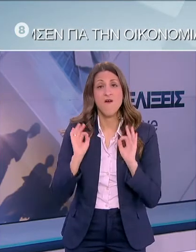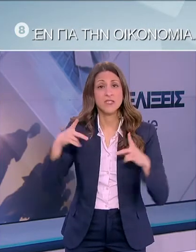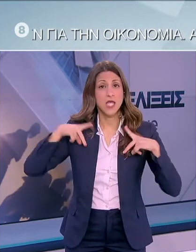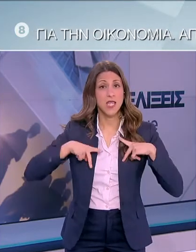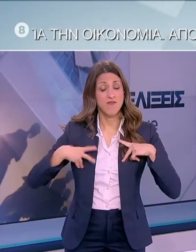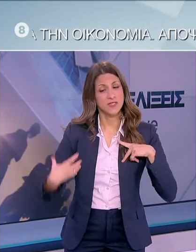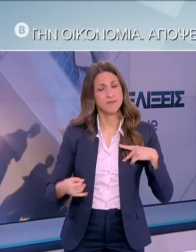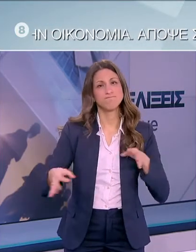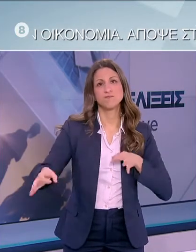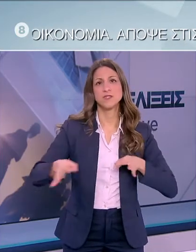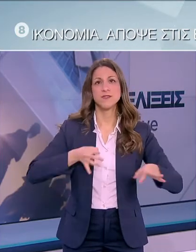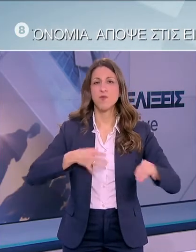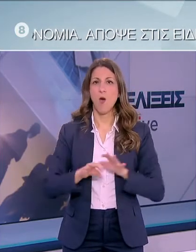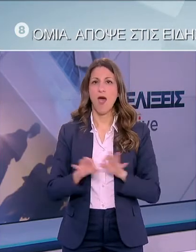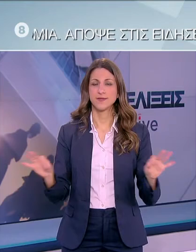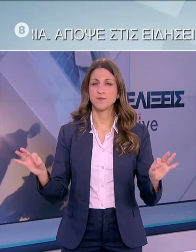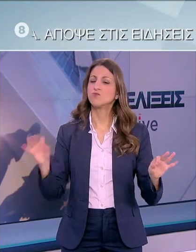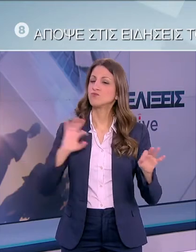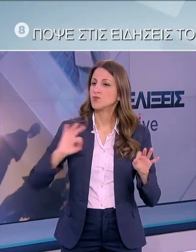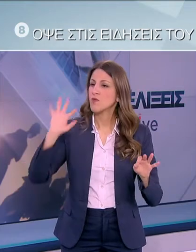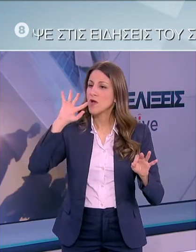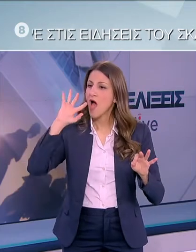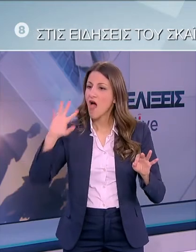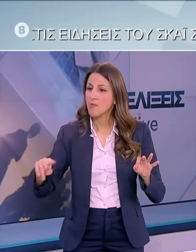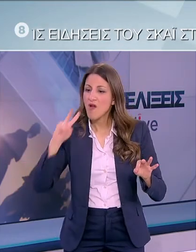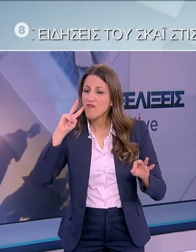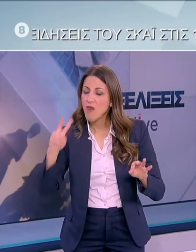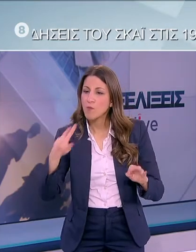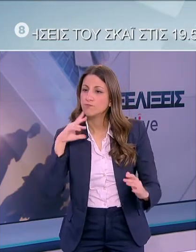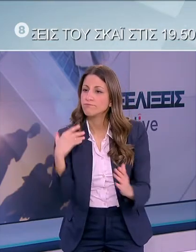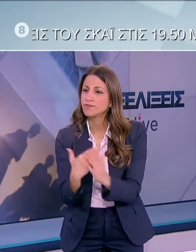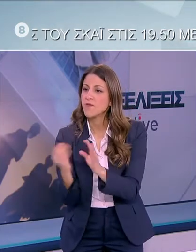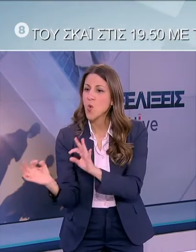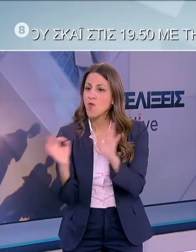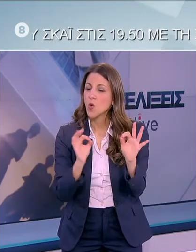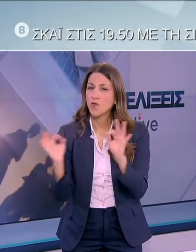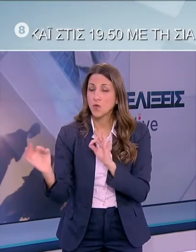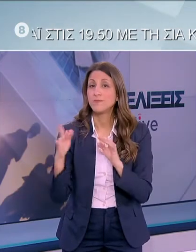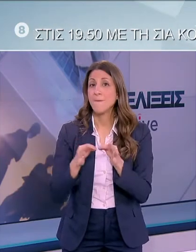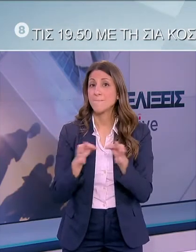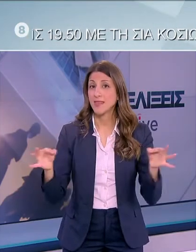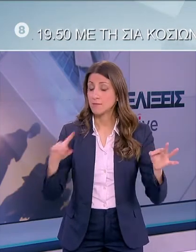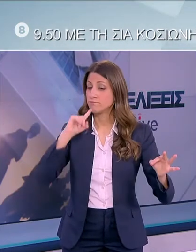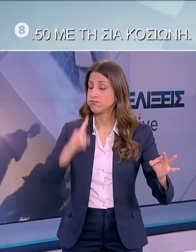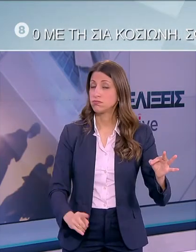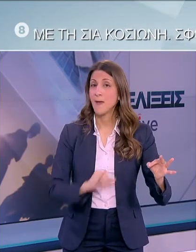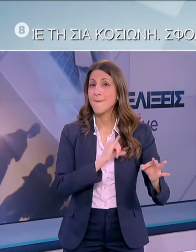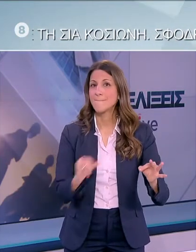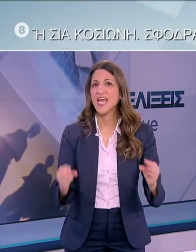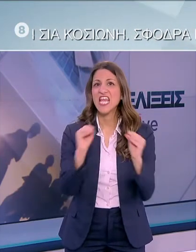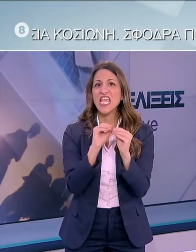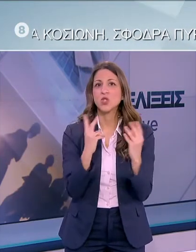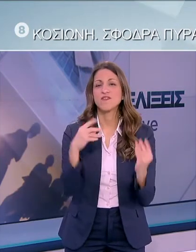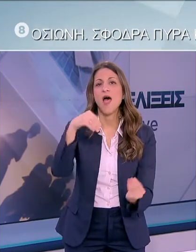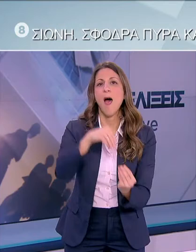και μέθοδο, μελετώντας όλα τα δεδομένα καθημερινά. Τα μέτρα όμως ισχύουν ως 27 Απριλίου και το μόνο μας μέλημα πρέπει